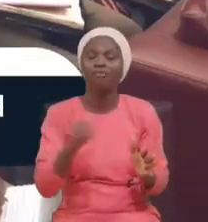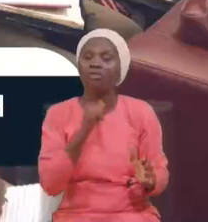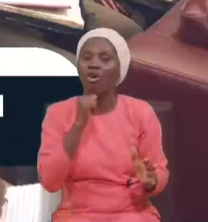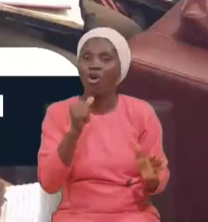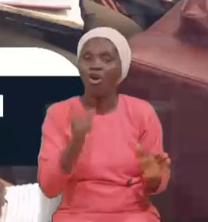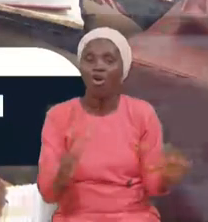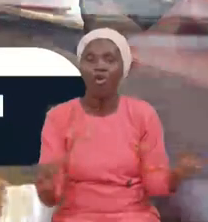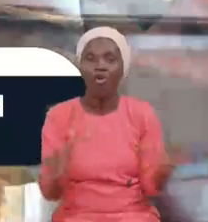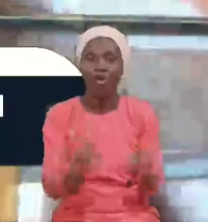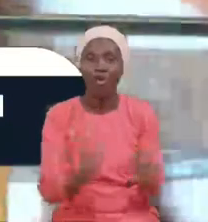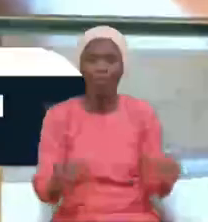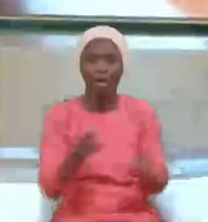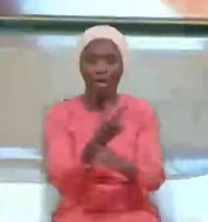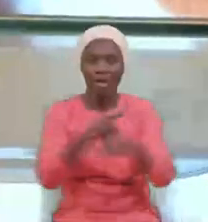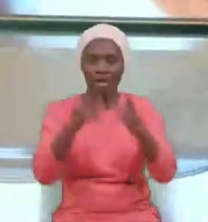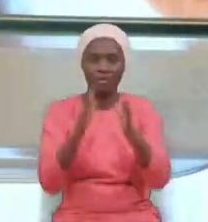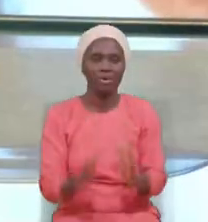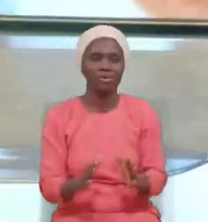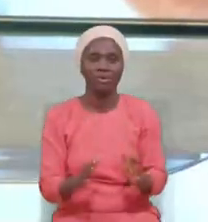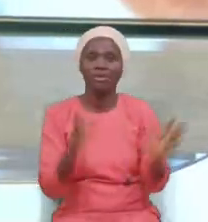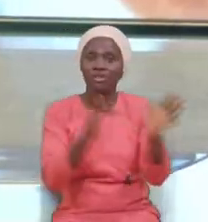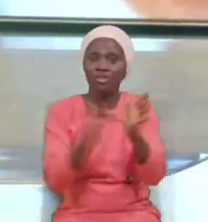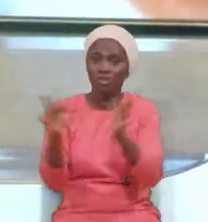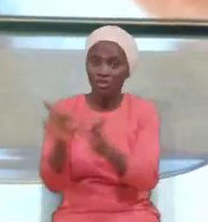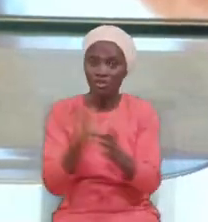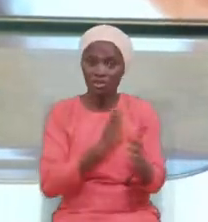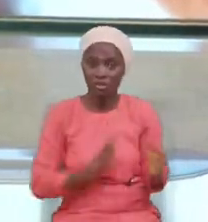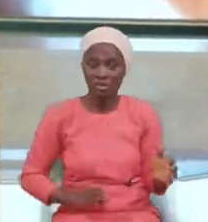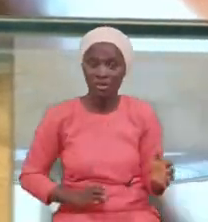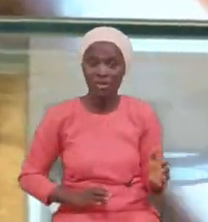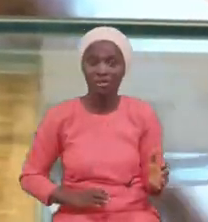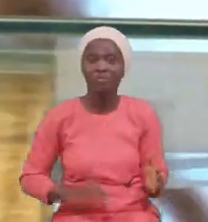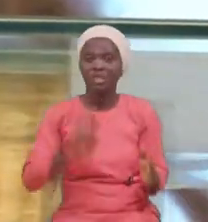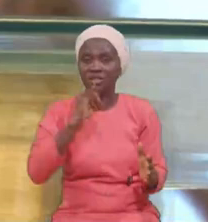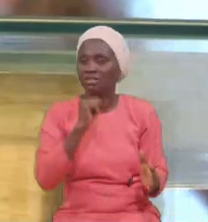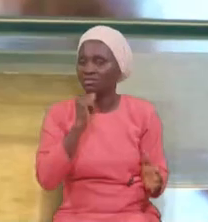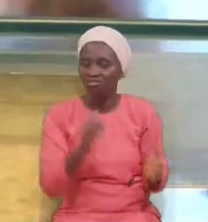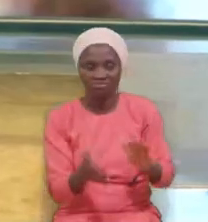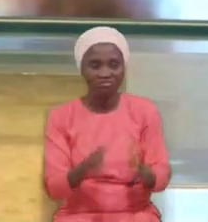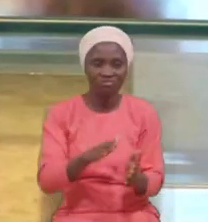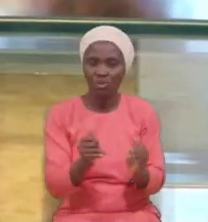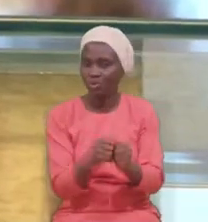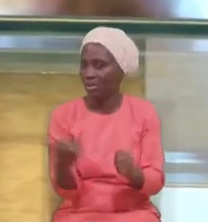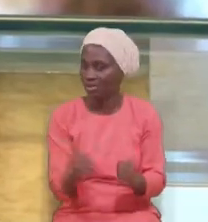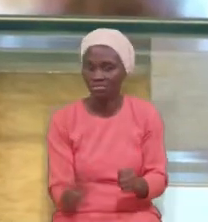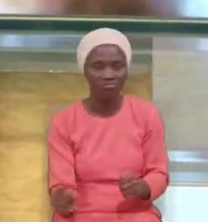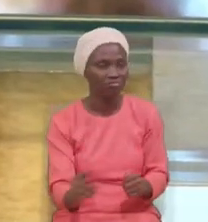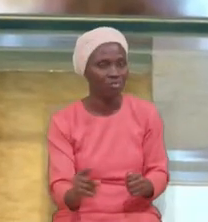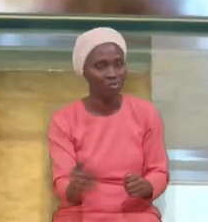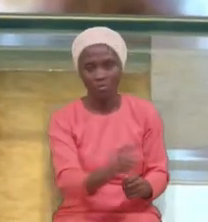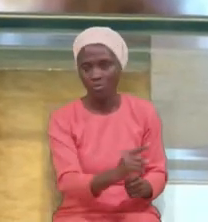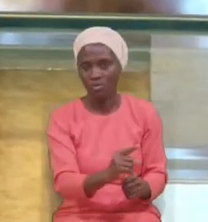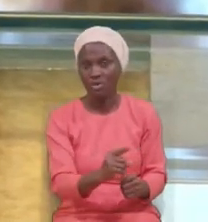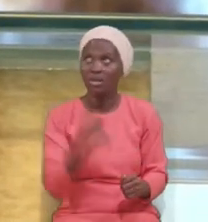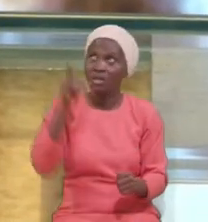et la démonstration d'une libération inhabituelle, d'un